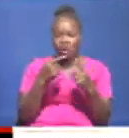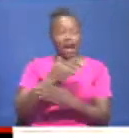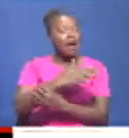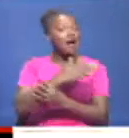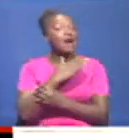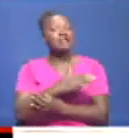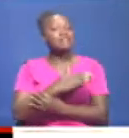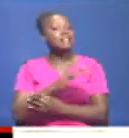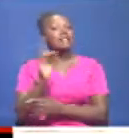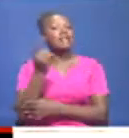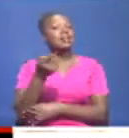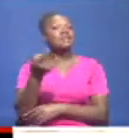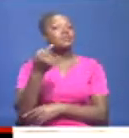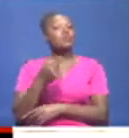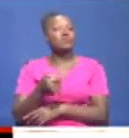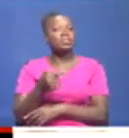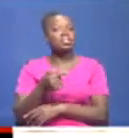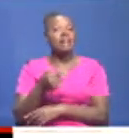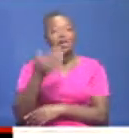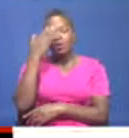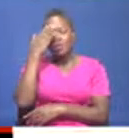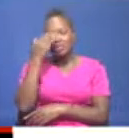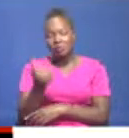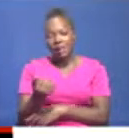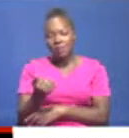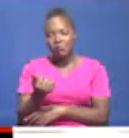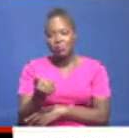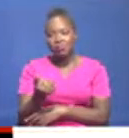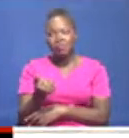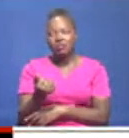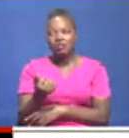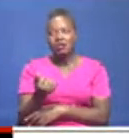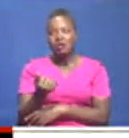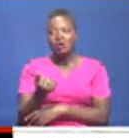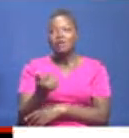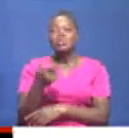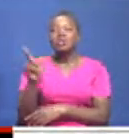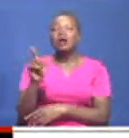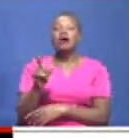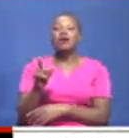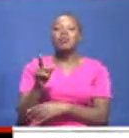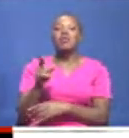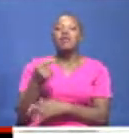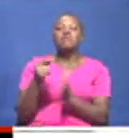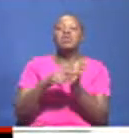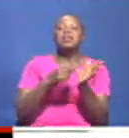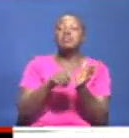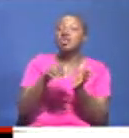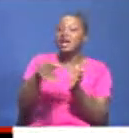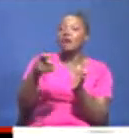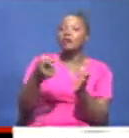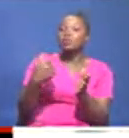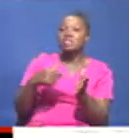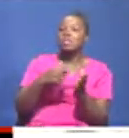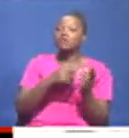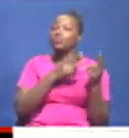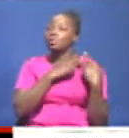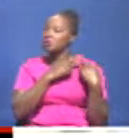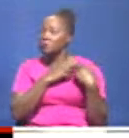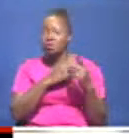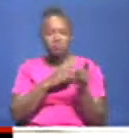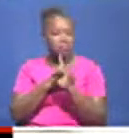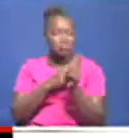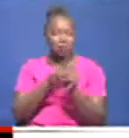haikuja kwa sababu ati ya kuwa madhambi yao tu ya bebe sisi. Kila